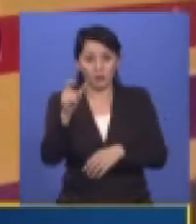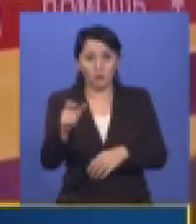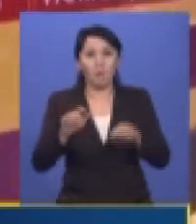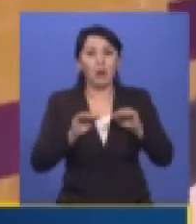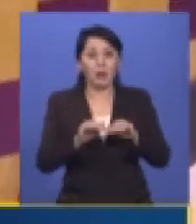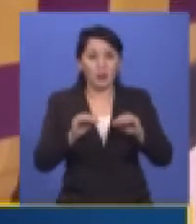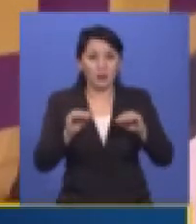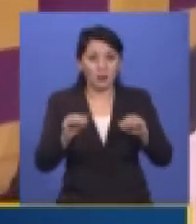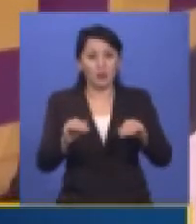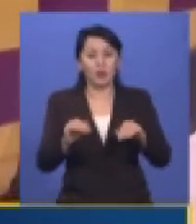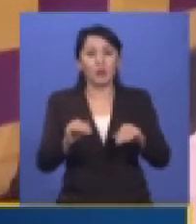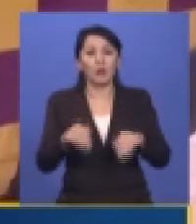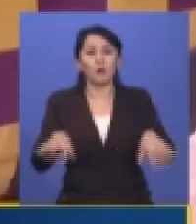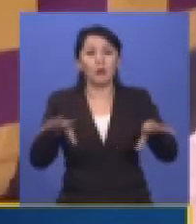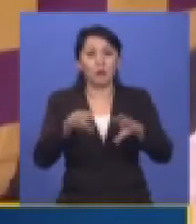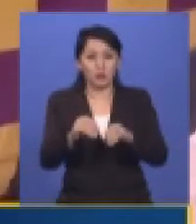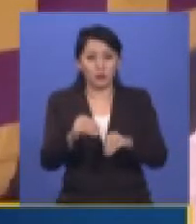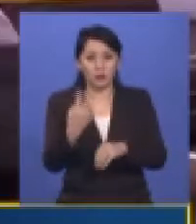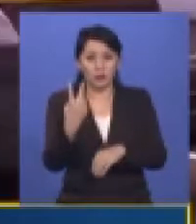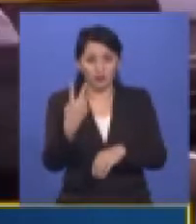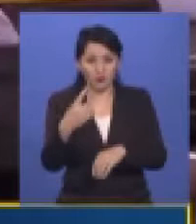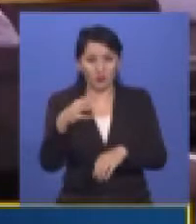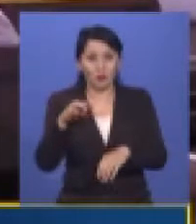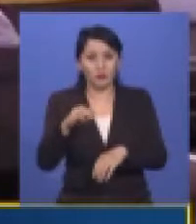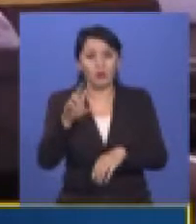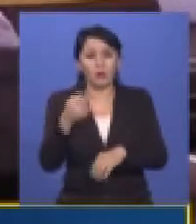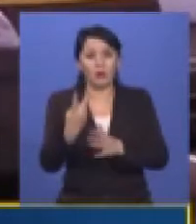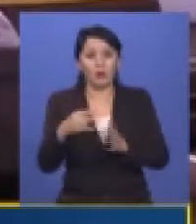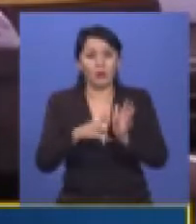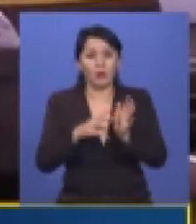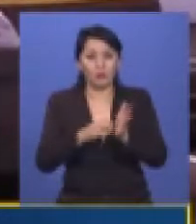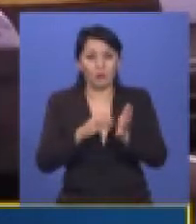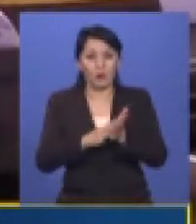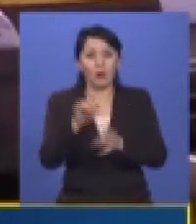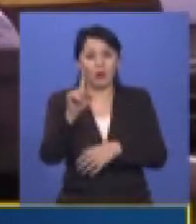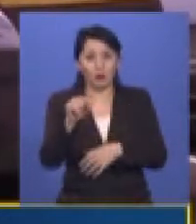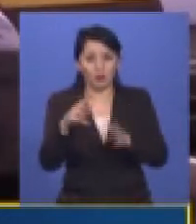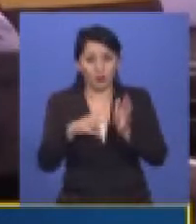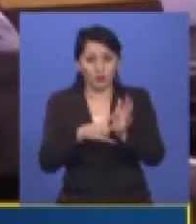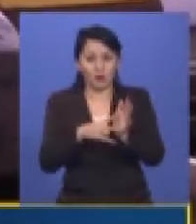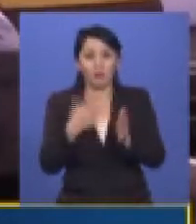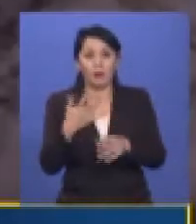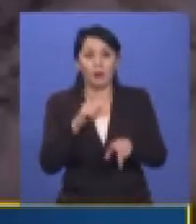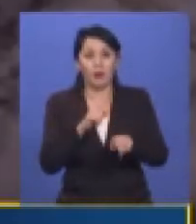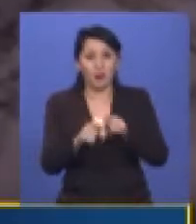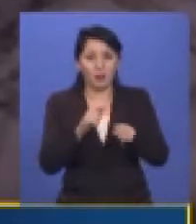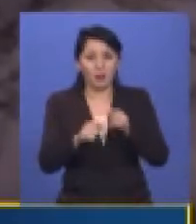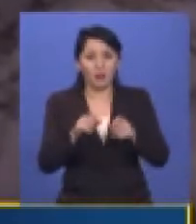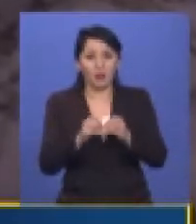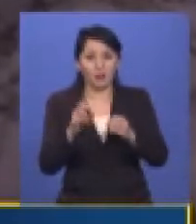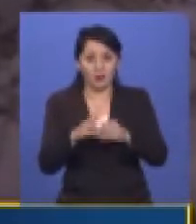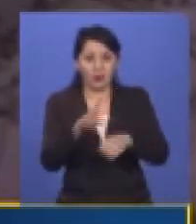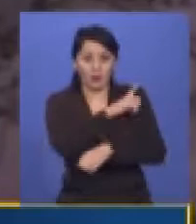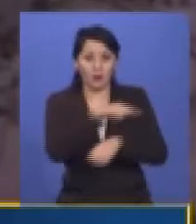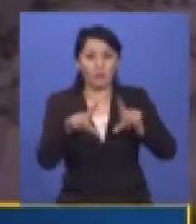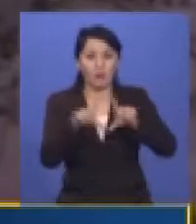адам. Балалар арасында барлығы 2428 жағдай тіркелді. Оның 175-і қазір бақылауда, 12-сі стационарларда